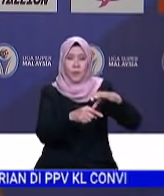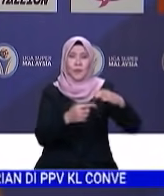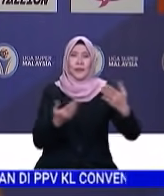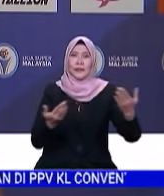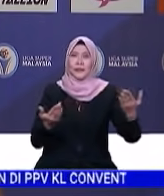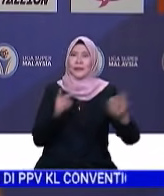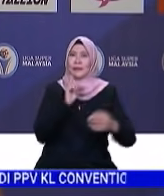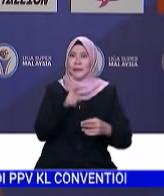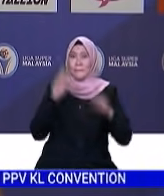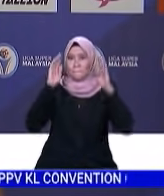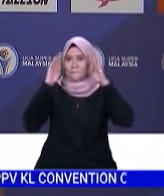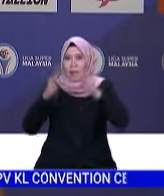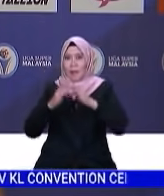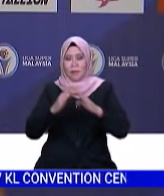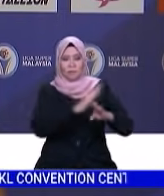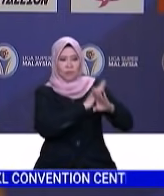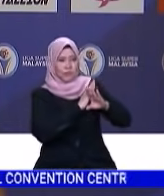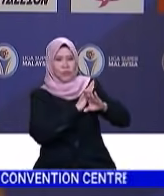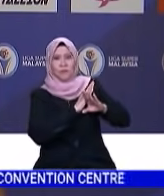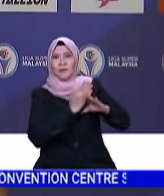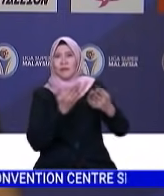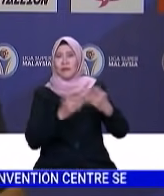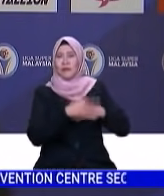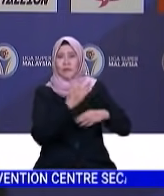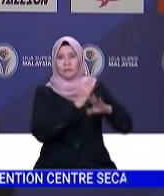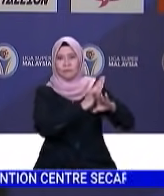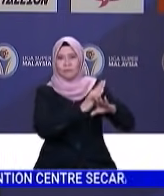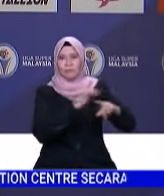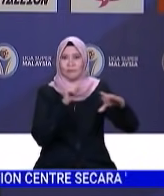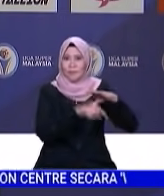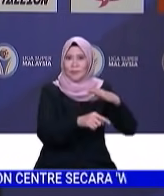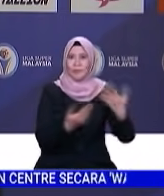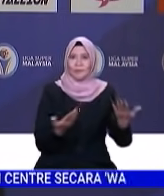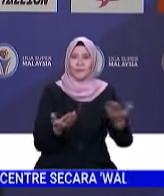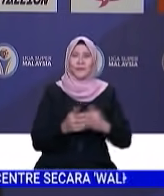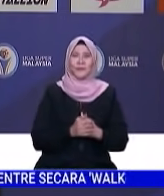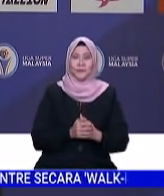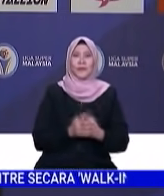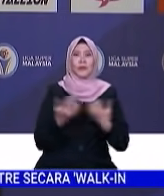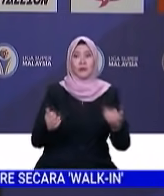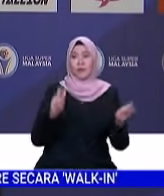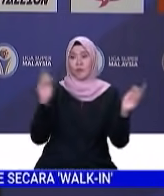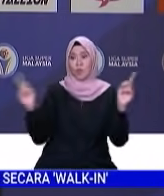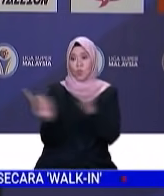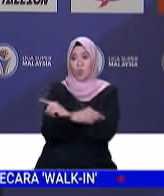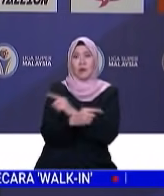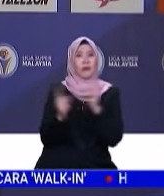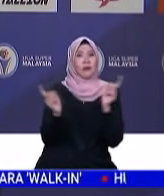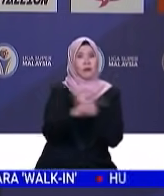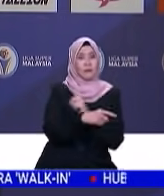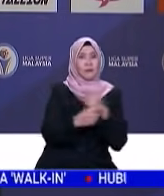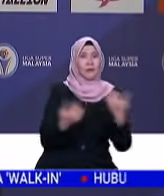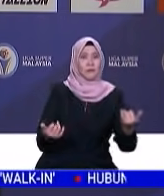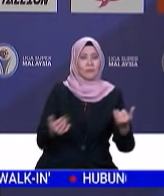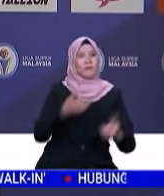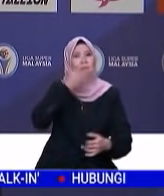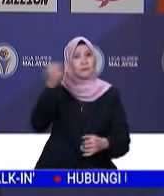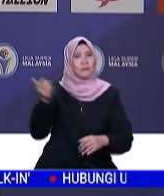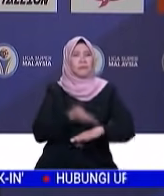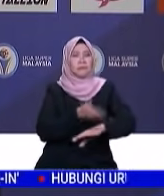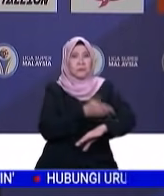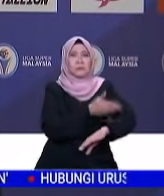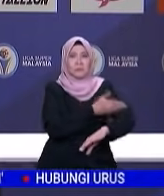course Pahang they defend well. And we make changes. Selepas itu kita buat pertukaran, kita nampak lebih baik,